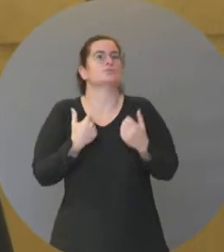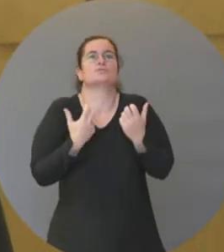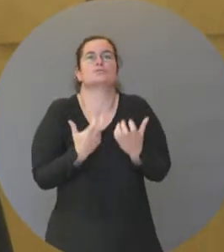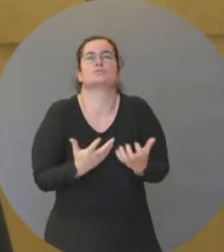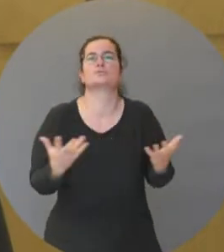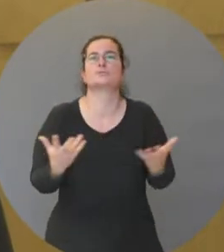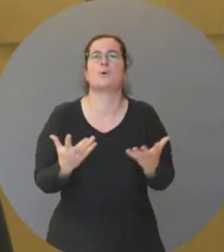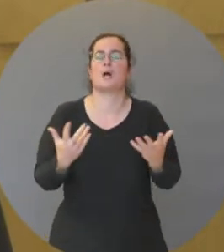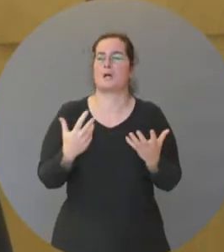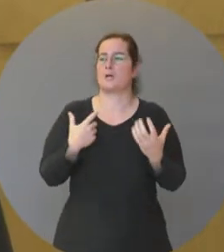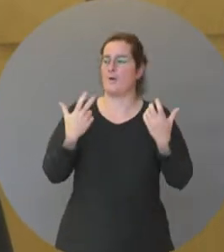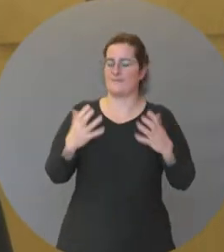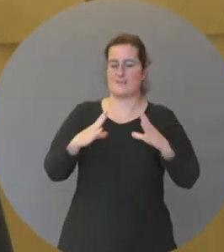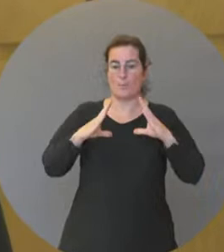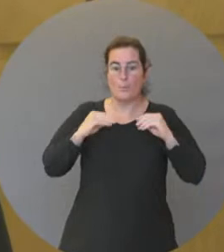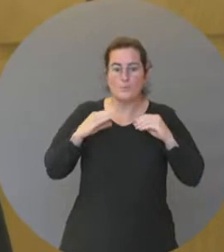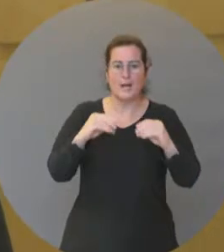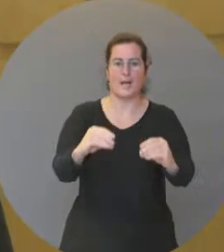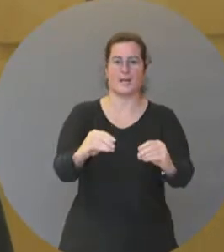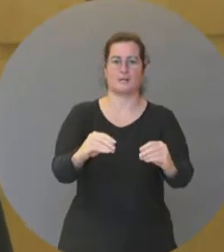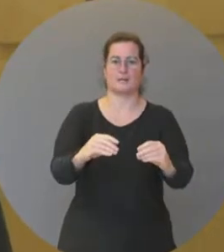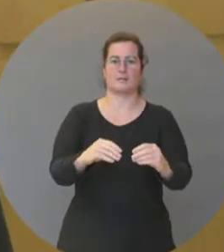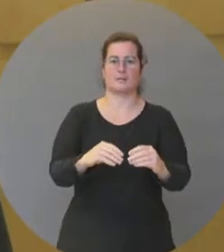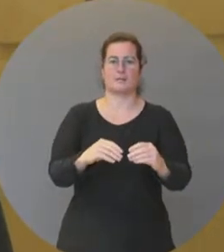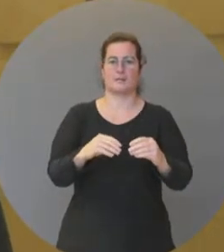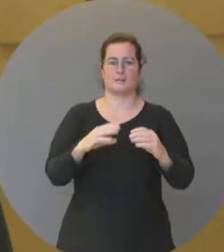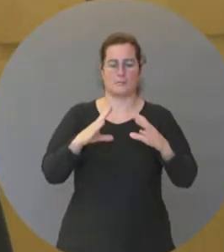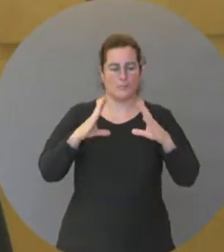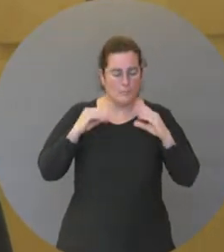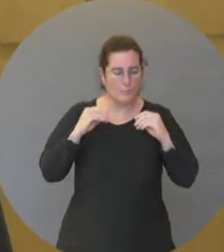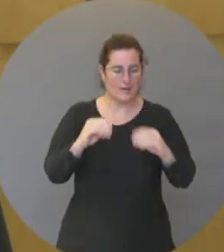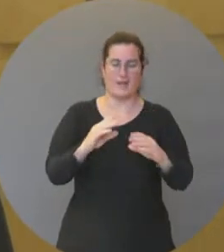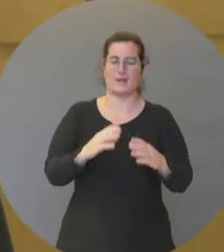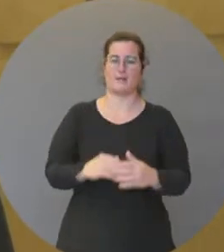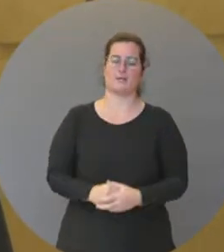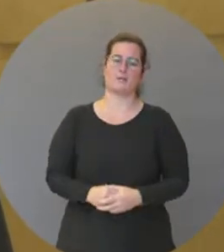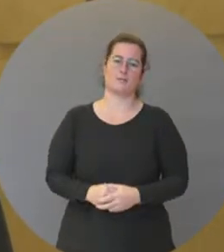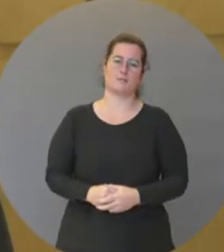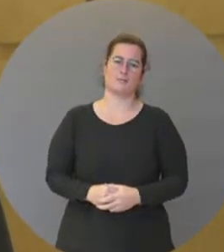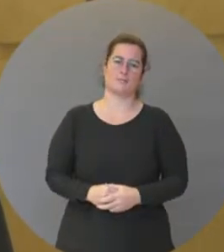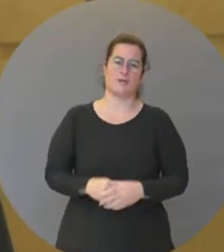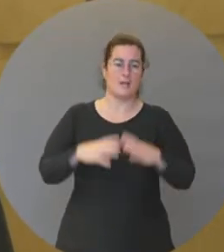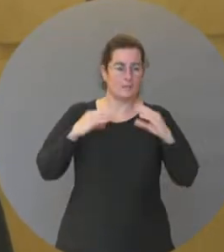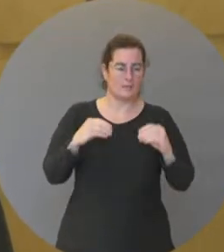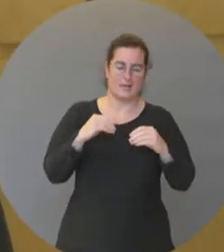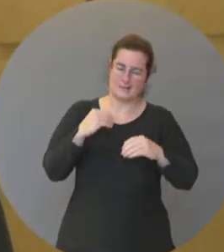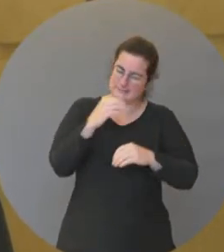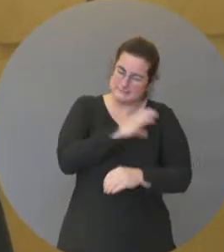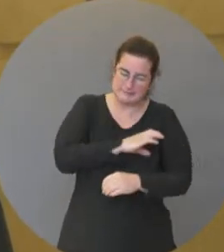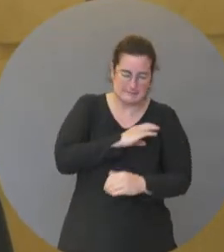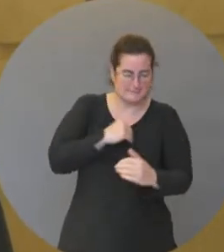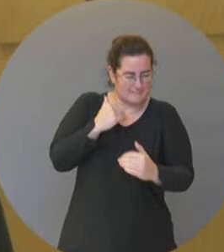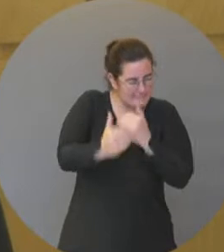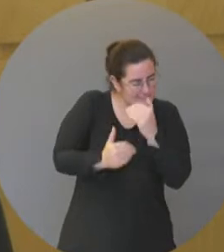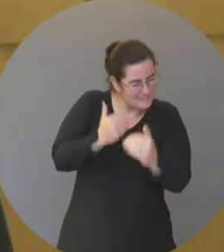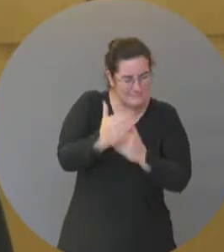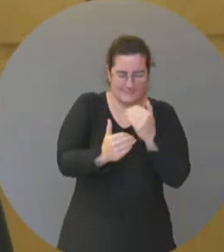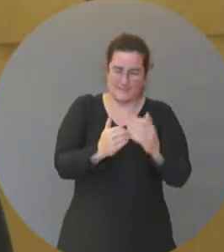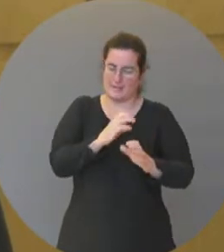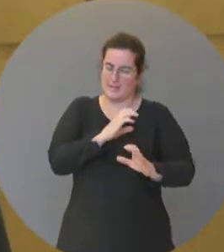pragmatique en allant plus loin dans ce cette expérimentation